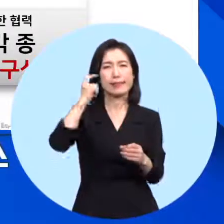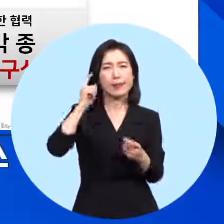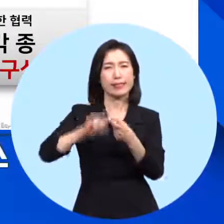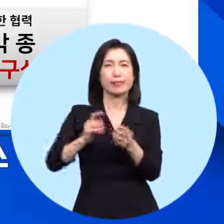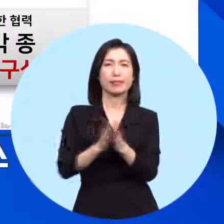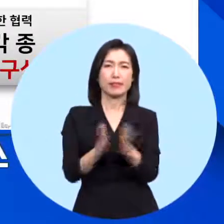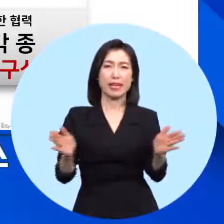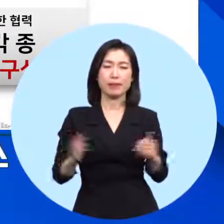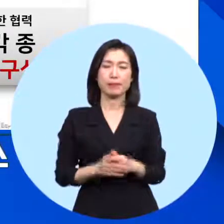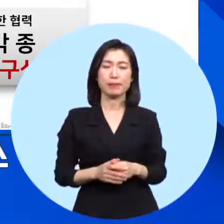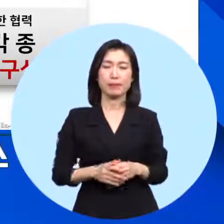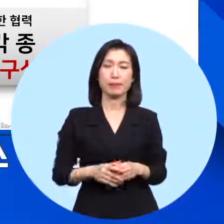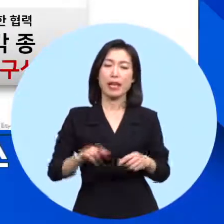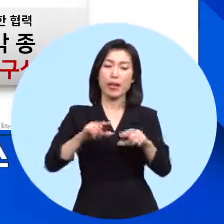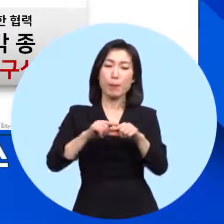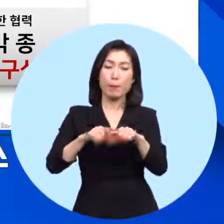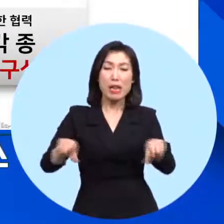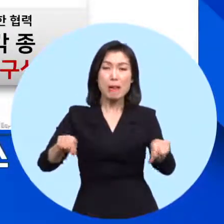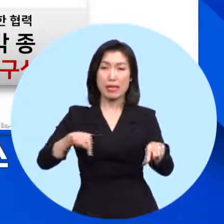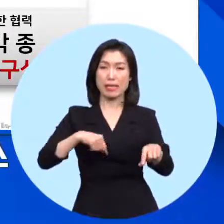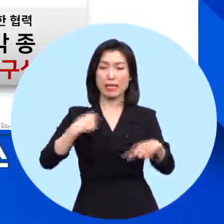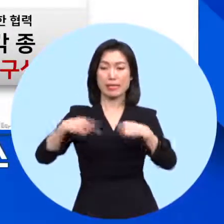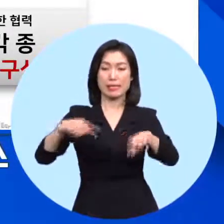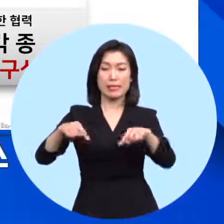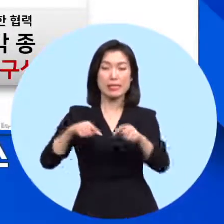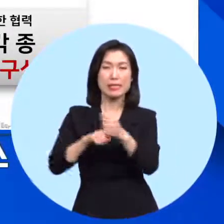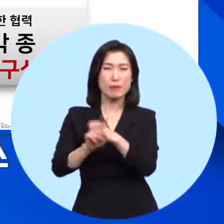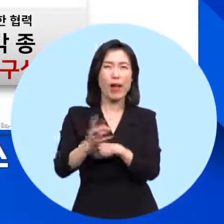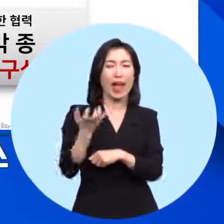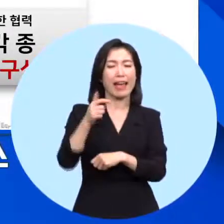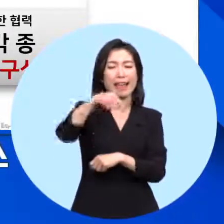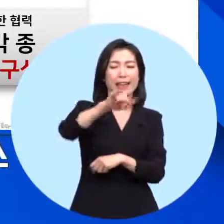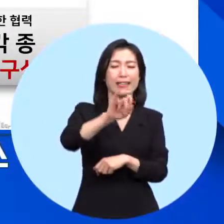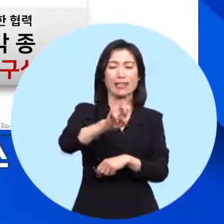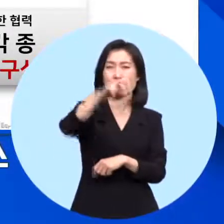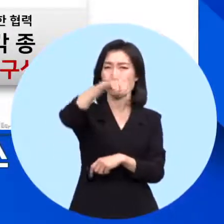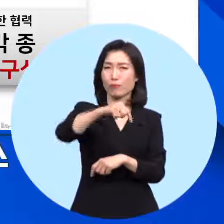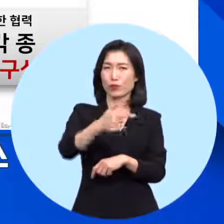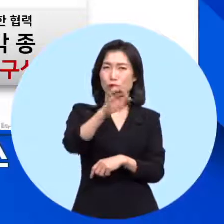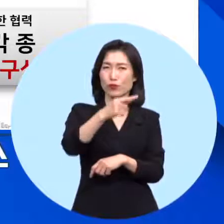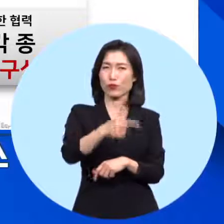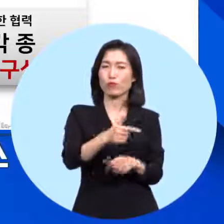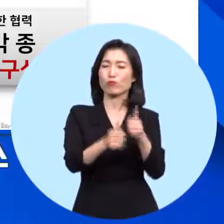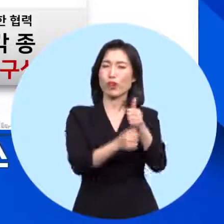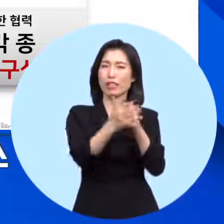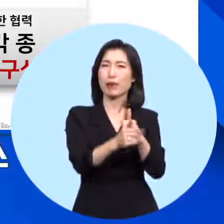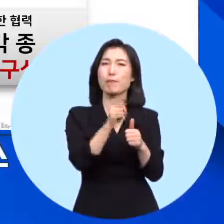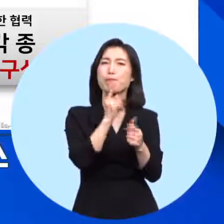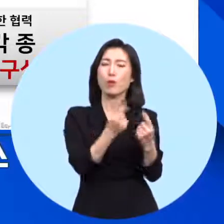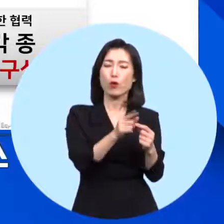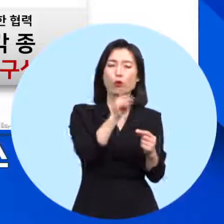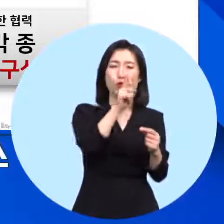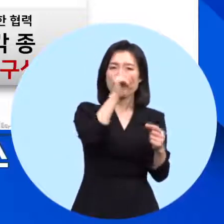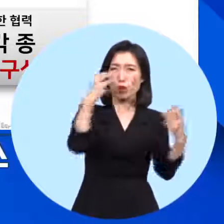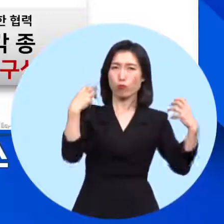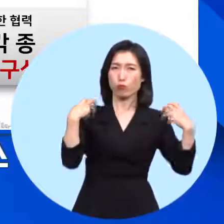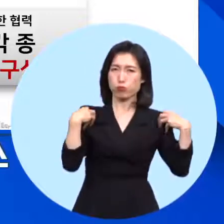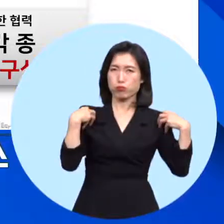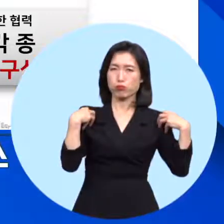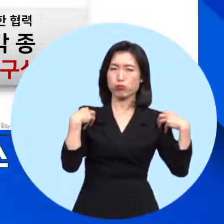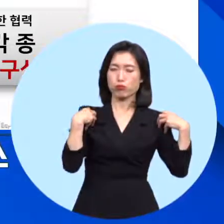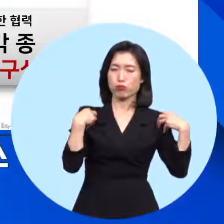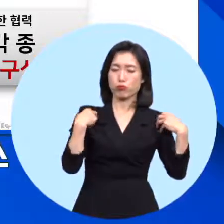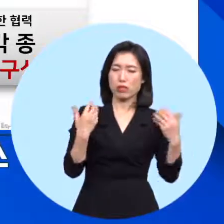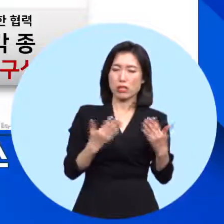일반 자치는 아까 김순훈 위원장님께서 말씀하셨다시피 중앙 정부가 위임한 사무를 처리하는